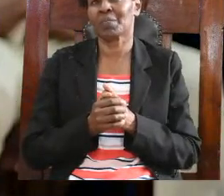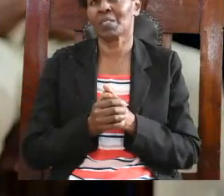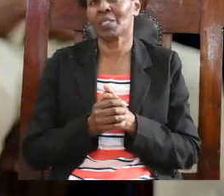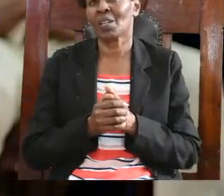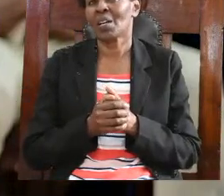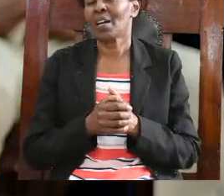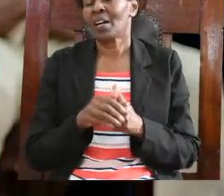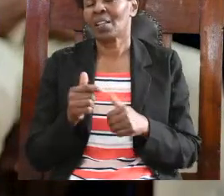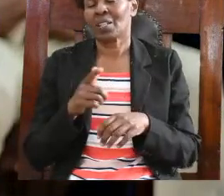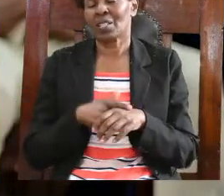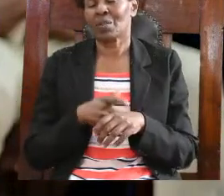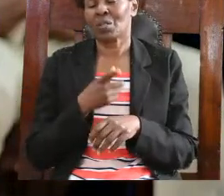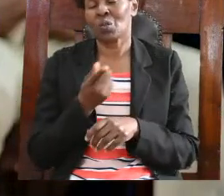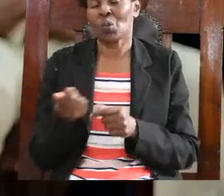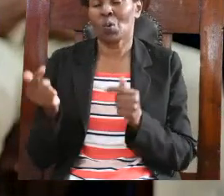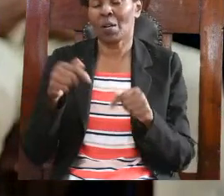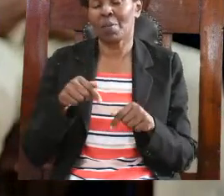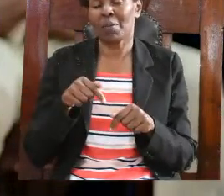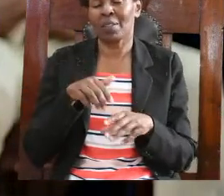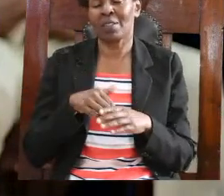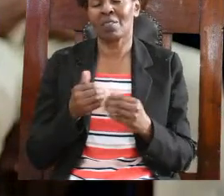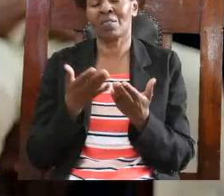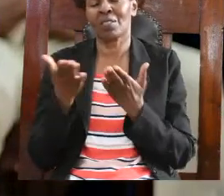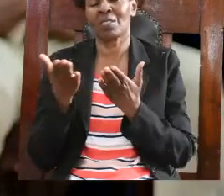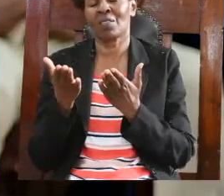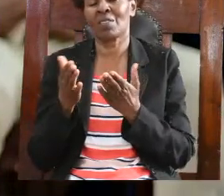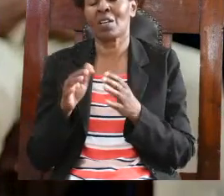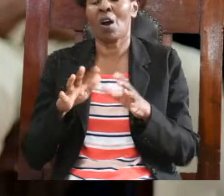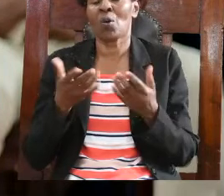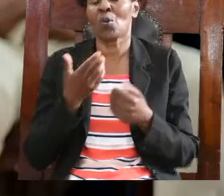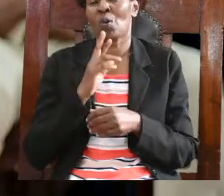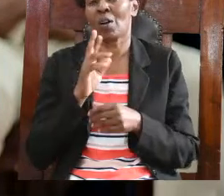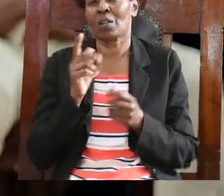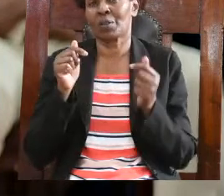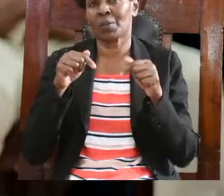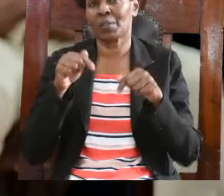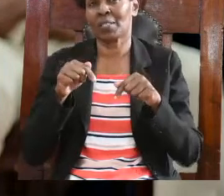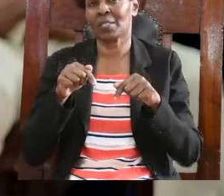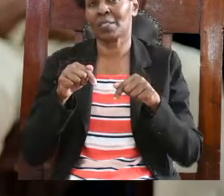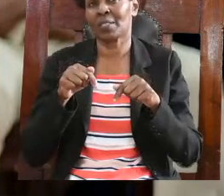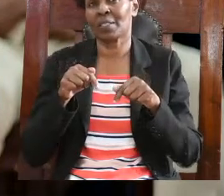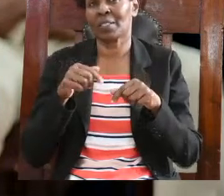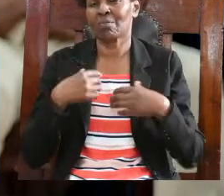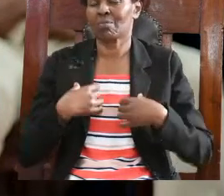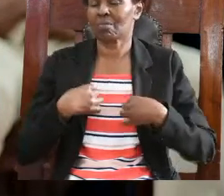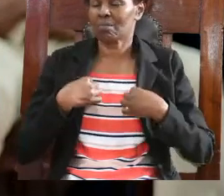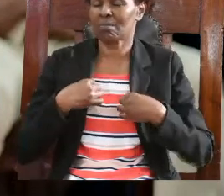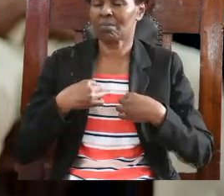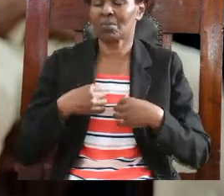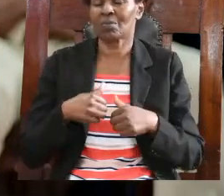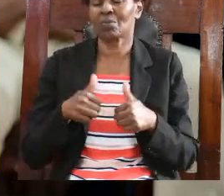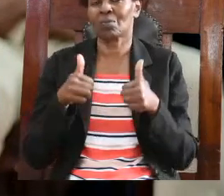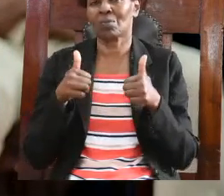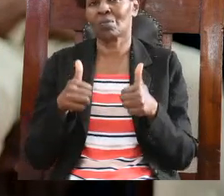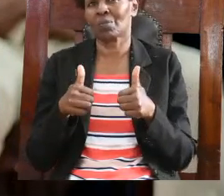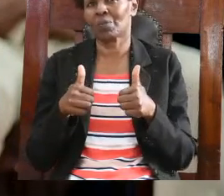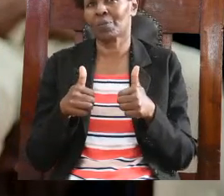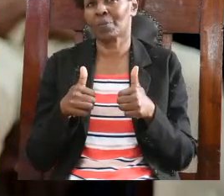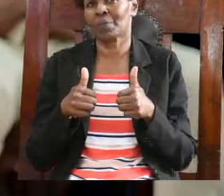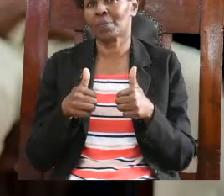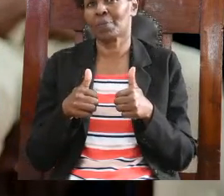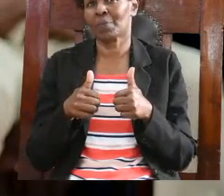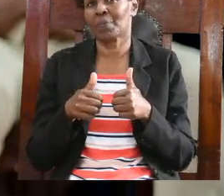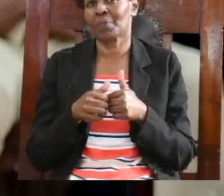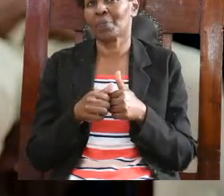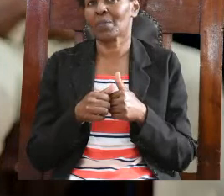zingine tunakuja katika ibada kama hii, jinsi ambavyo tumekuja katika mavazi tumevalia vizuri tena